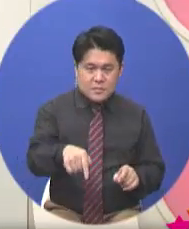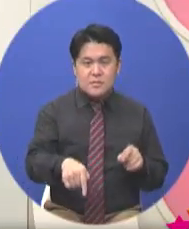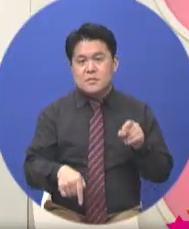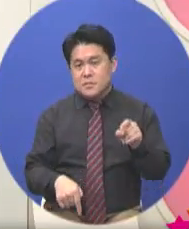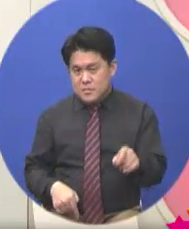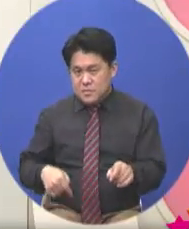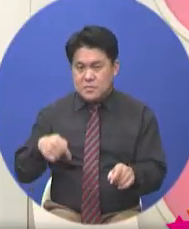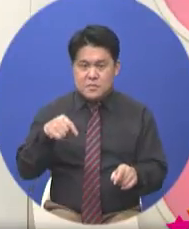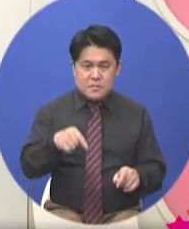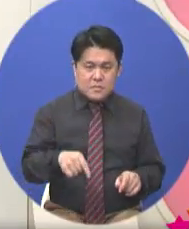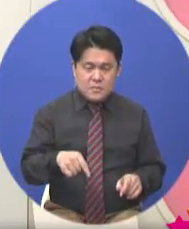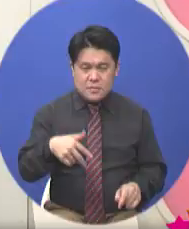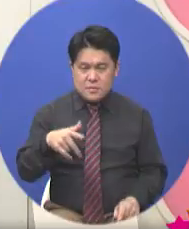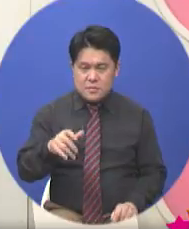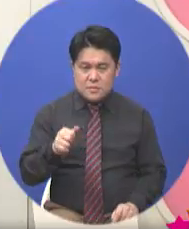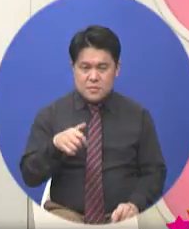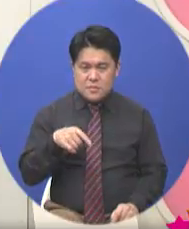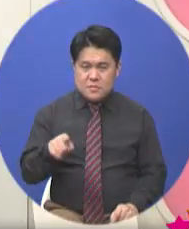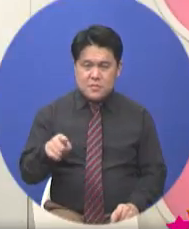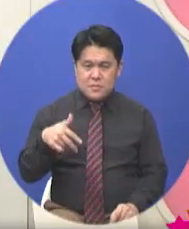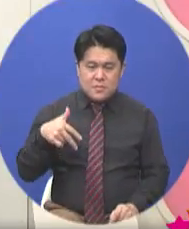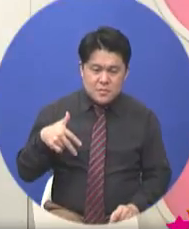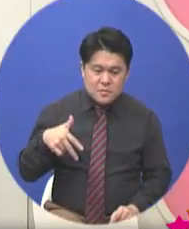걷는다마는 정처 없는 일인데,